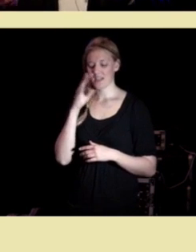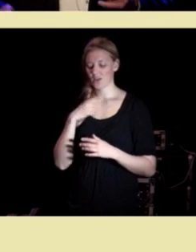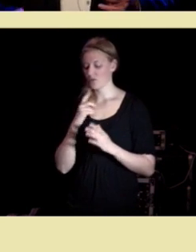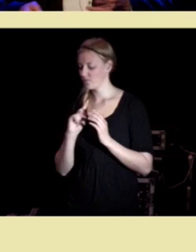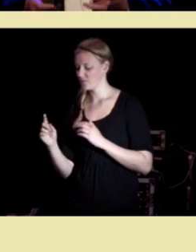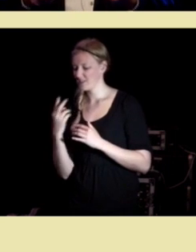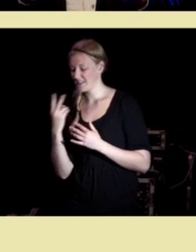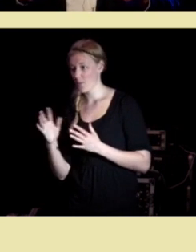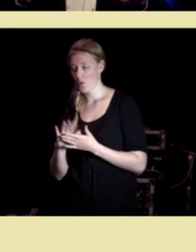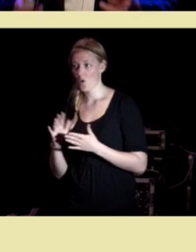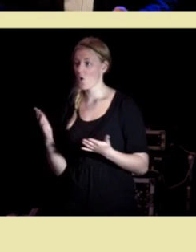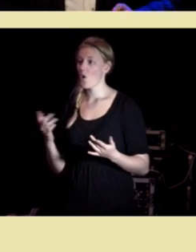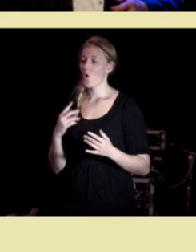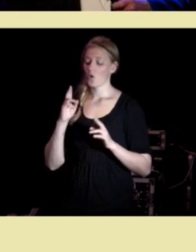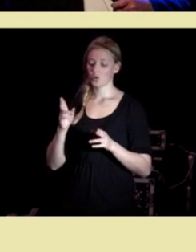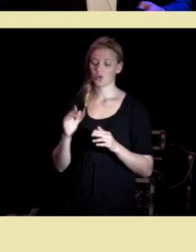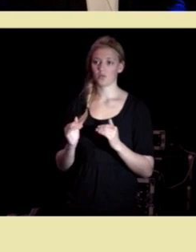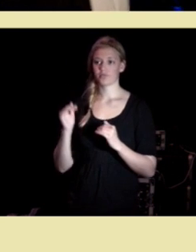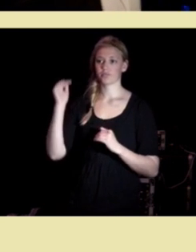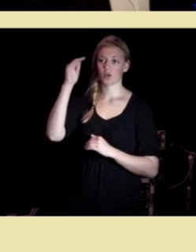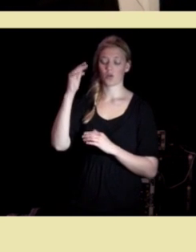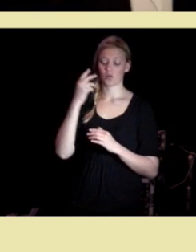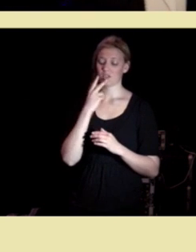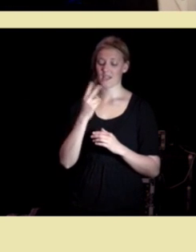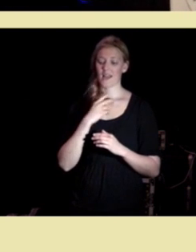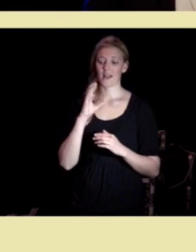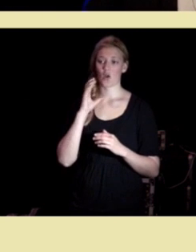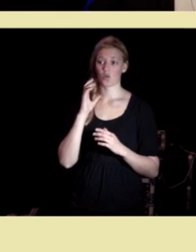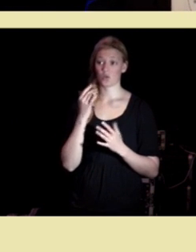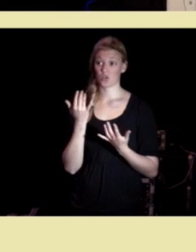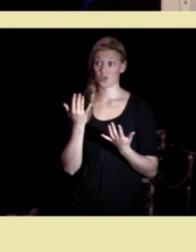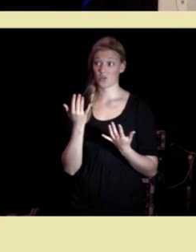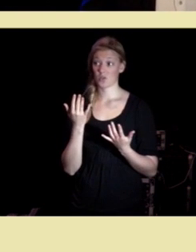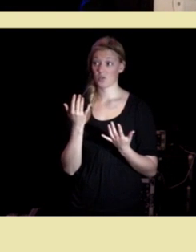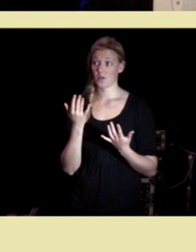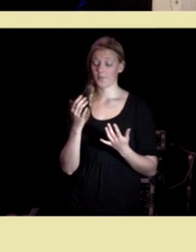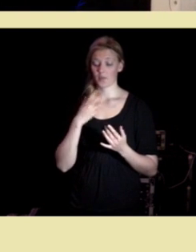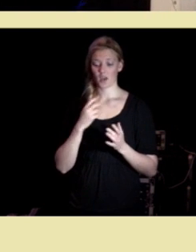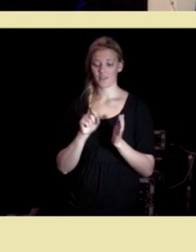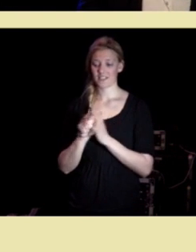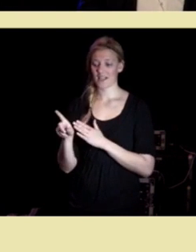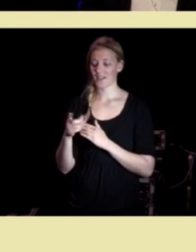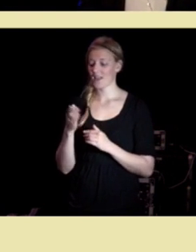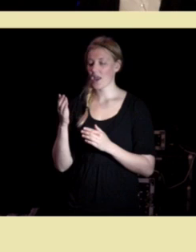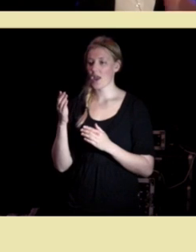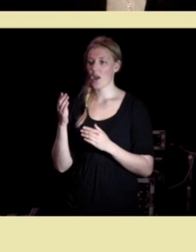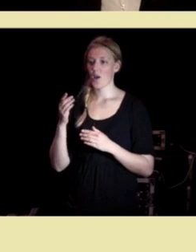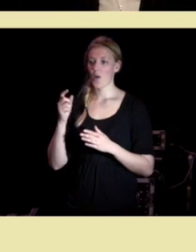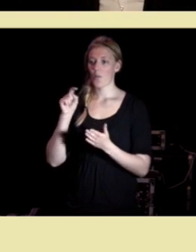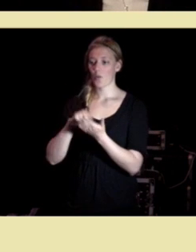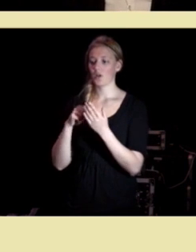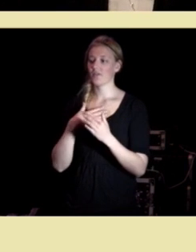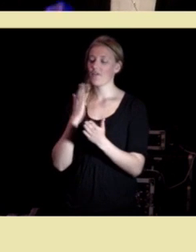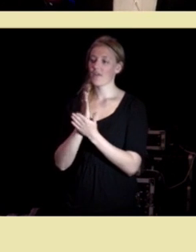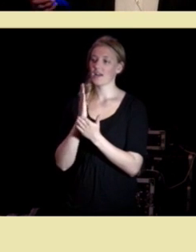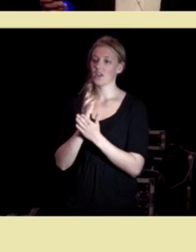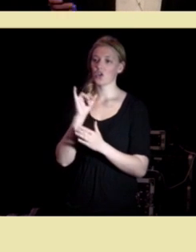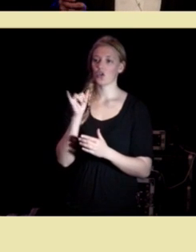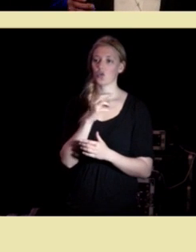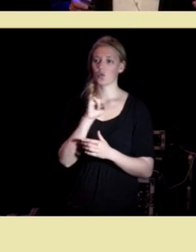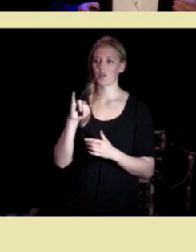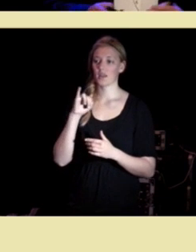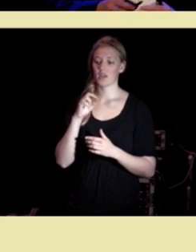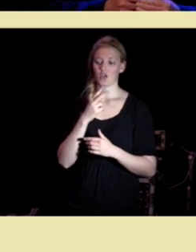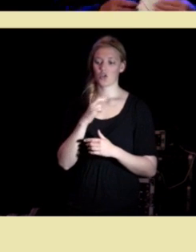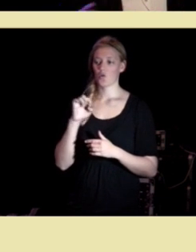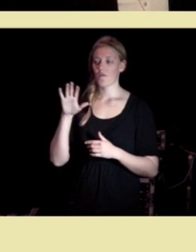og så regnet vi ut hva har vi i august. Og så sier vi, skal vi tørre å selge det målet, folkens, at vi er ferdige til juni 2015, og da